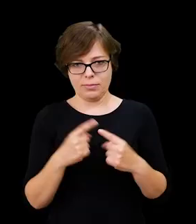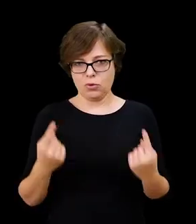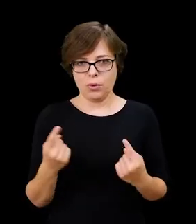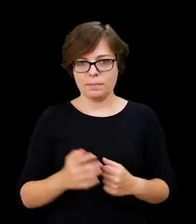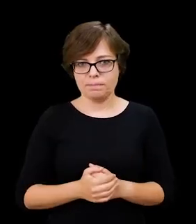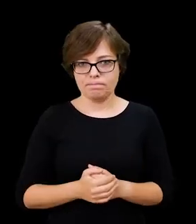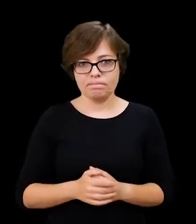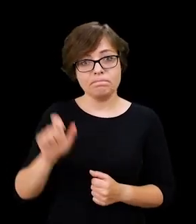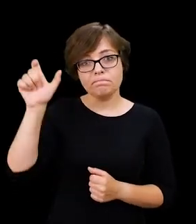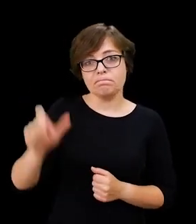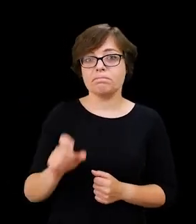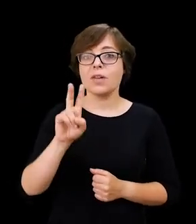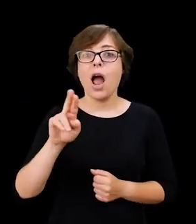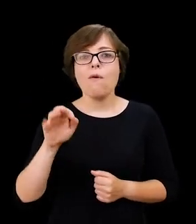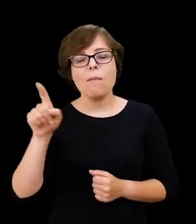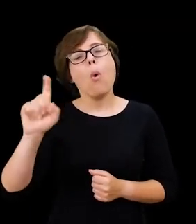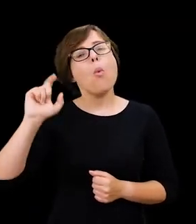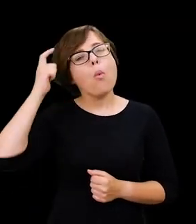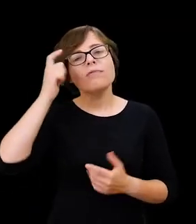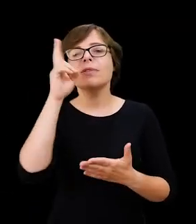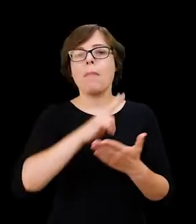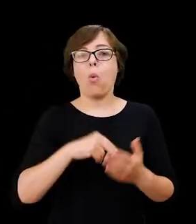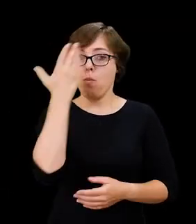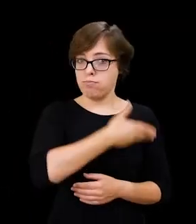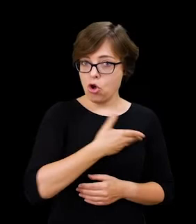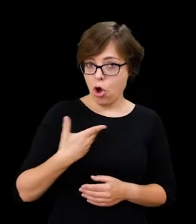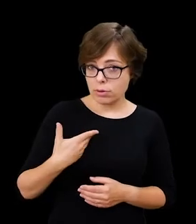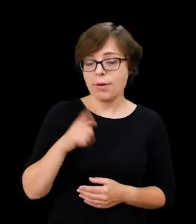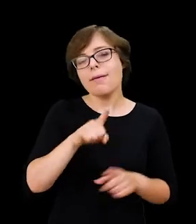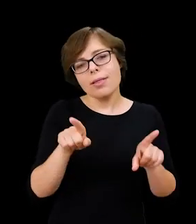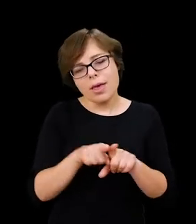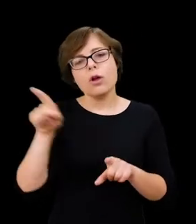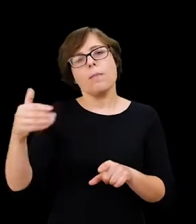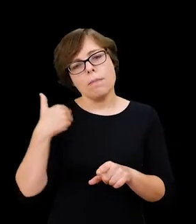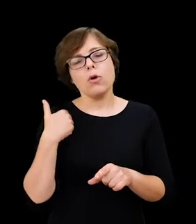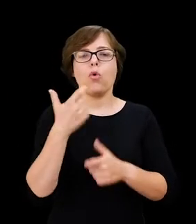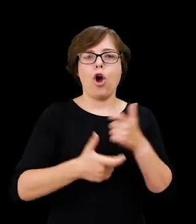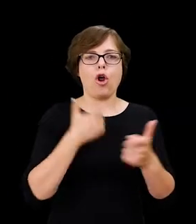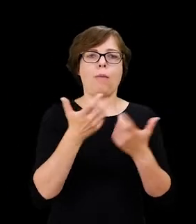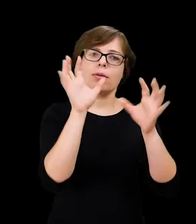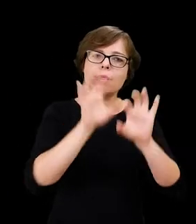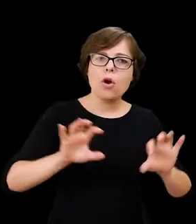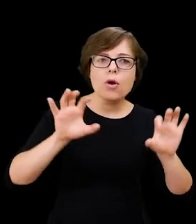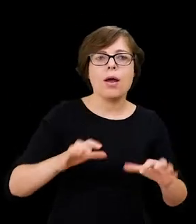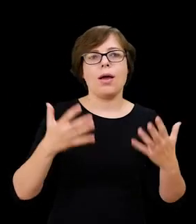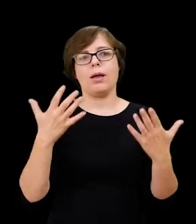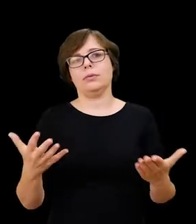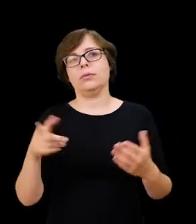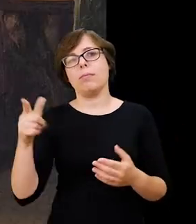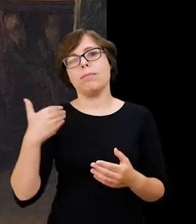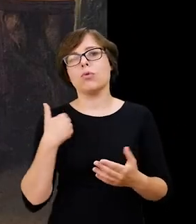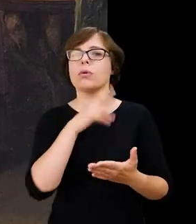Londynie. Kaufmann była przede wszystkim portrecistką, ale wykonywała także prace dekoracyjne,